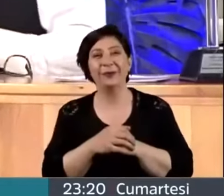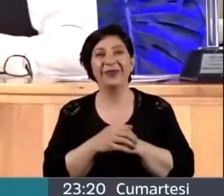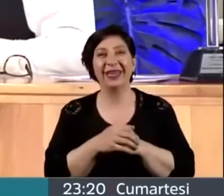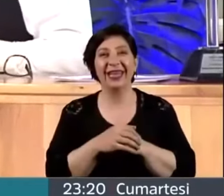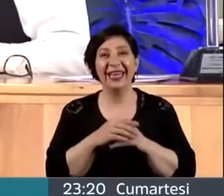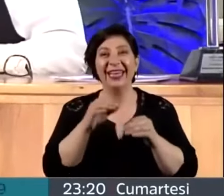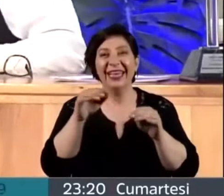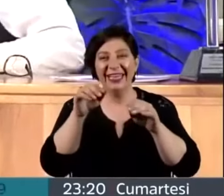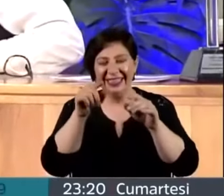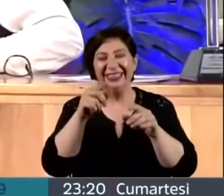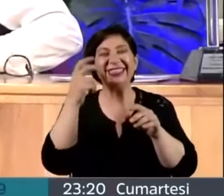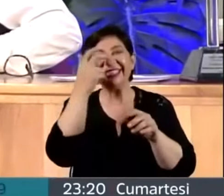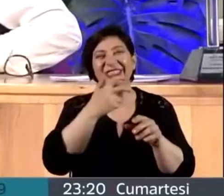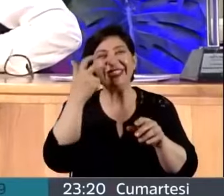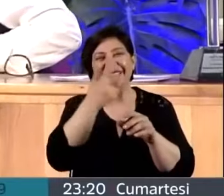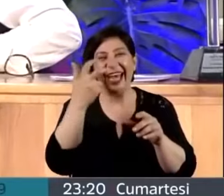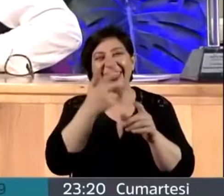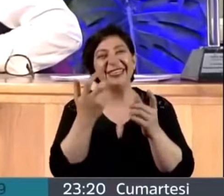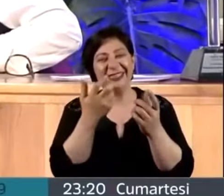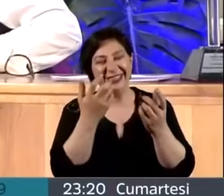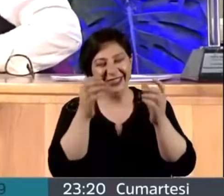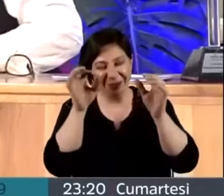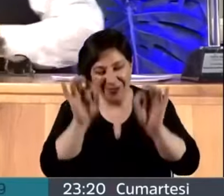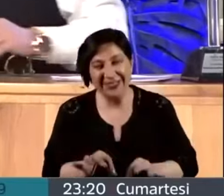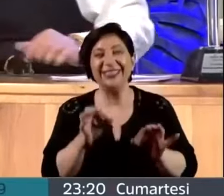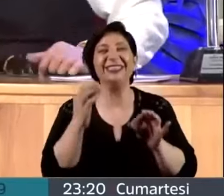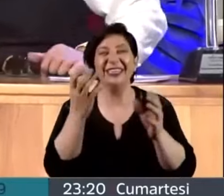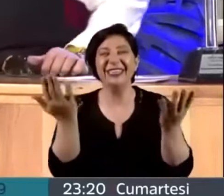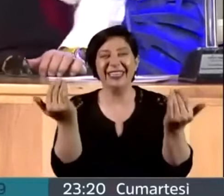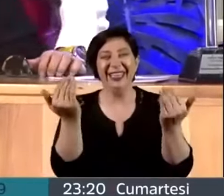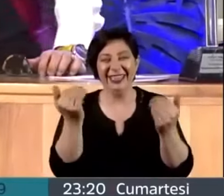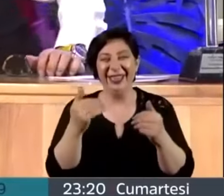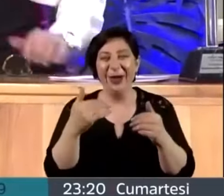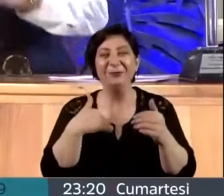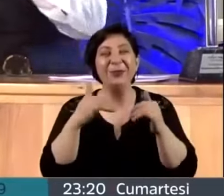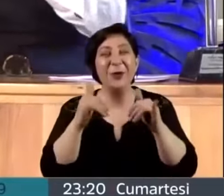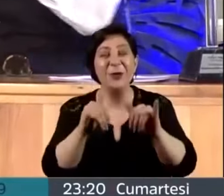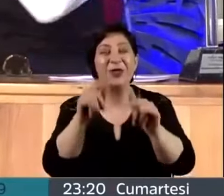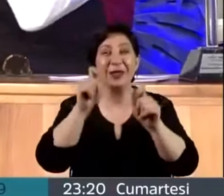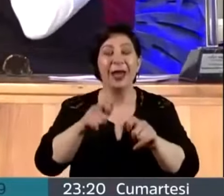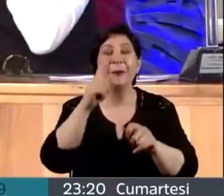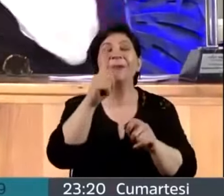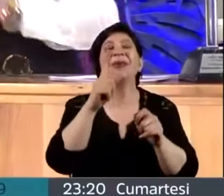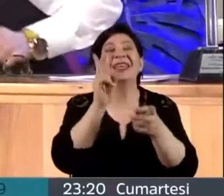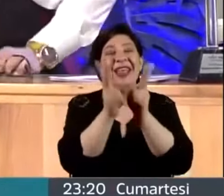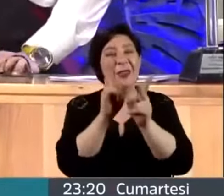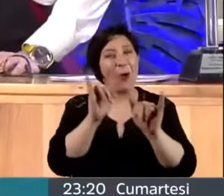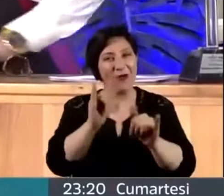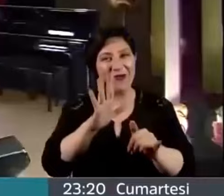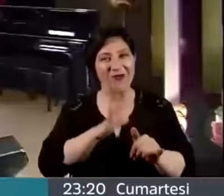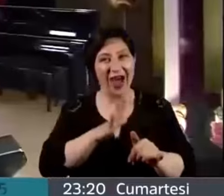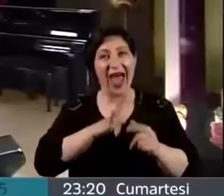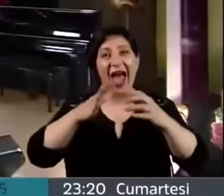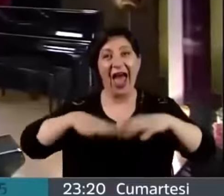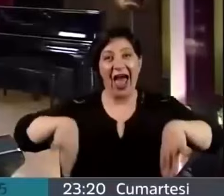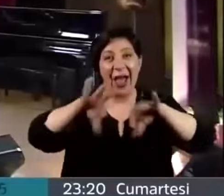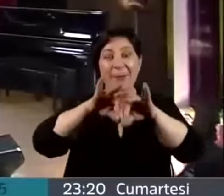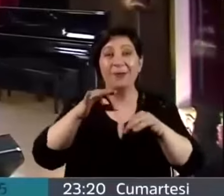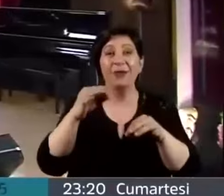yayında toplar yani şarkı söyleyince sözler gelir. Geliyor. Ha? Ben de bizi oyun oynuyoruz. Harem Kabare diye bir oyunumuz var. Hatta ya biliyorum programın... ya.